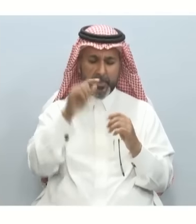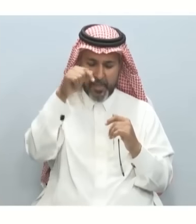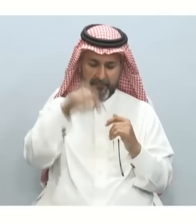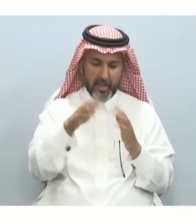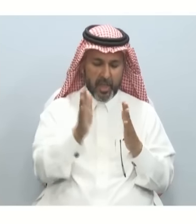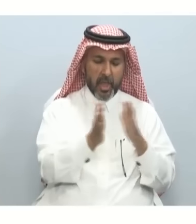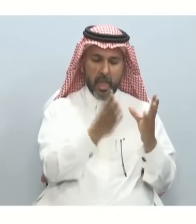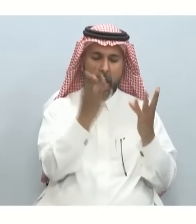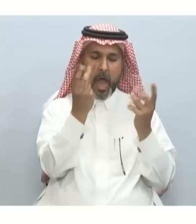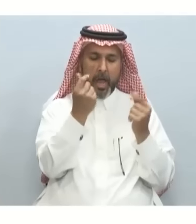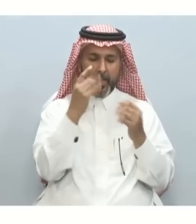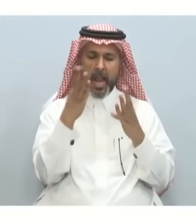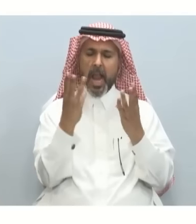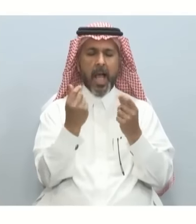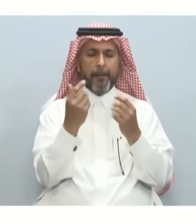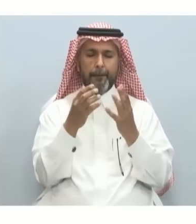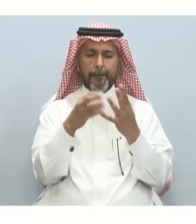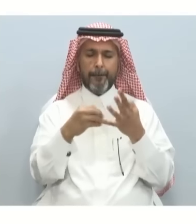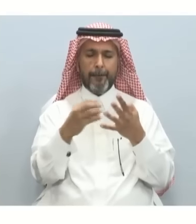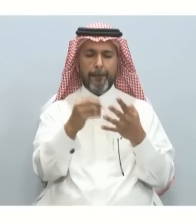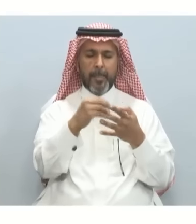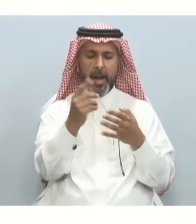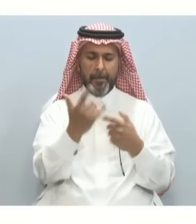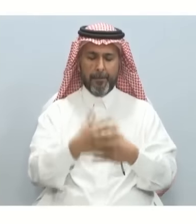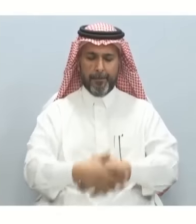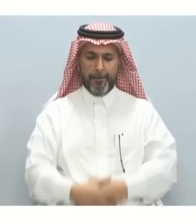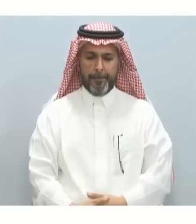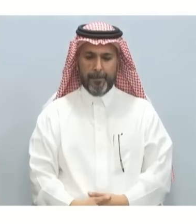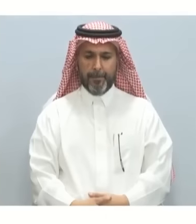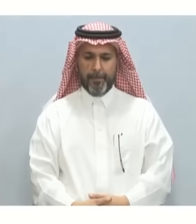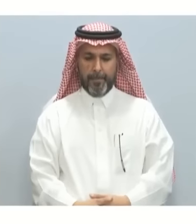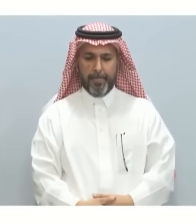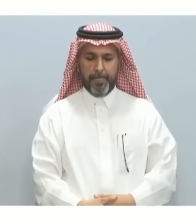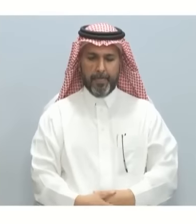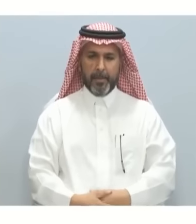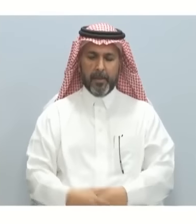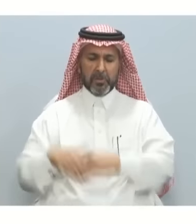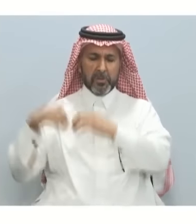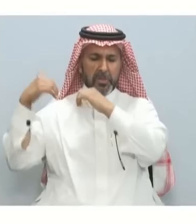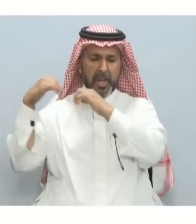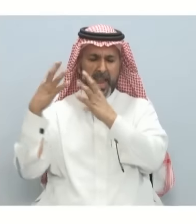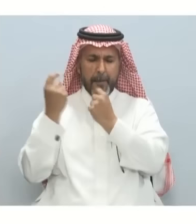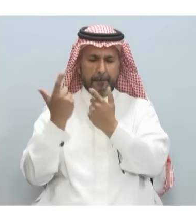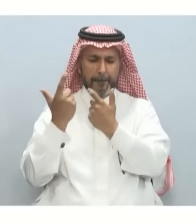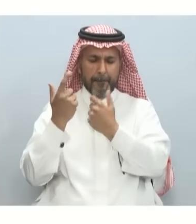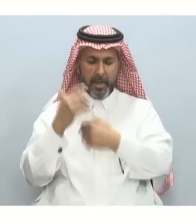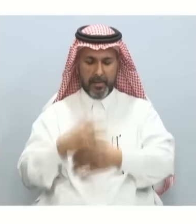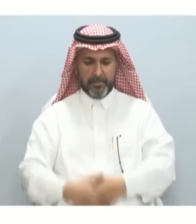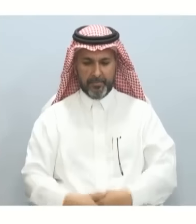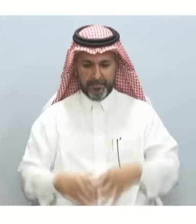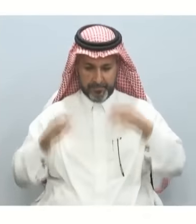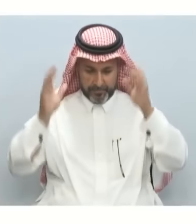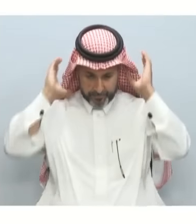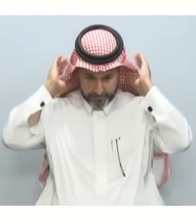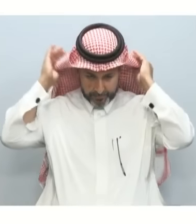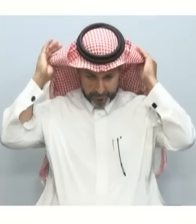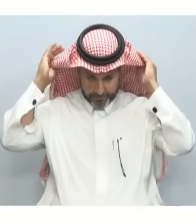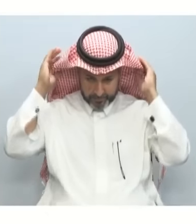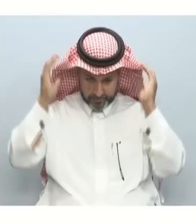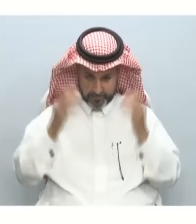كم طريقه استعرضنا كمان طرق اذا نستطيع ان نقول هذه الاعداد بارك الله فيكم التي شكلت هذه الزمان طرق